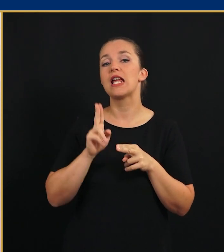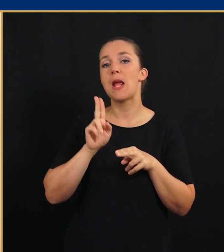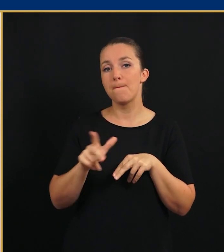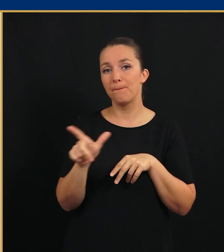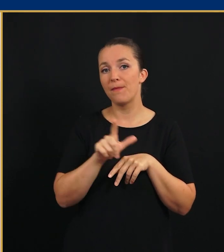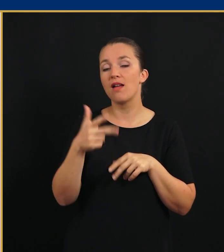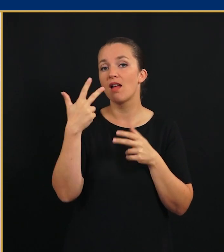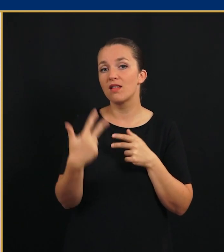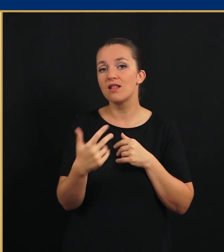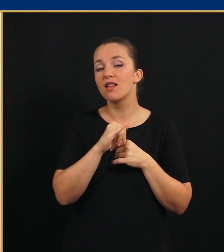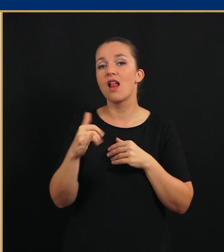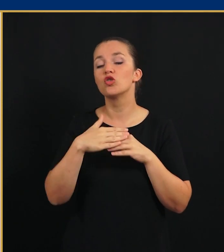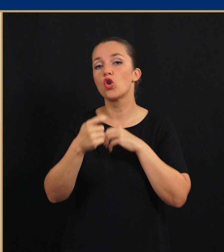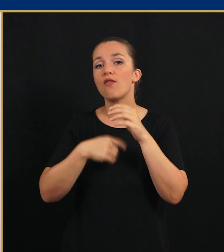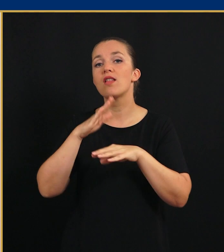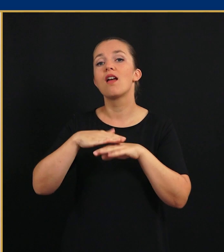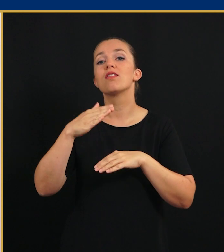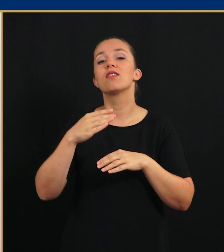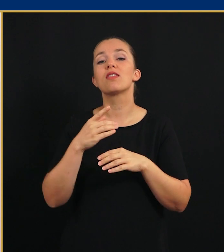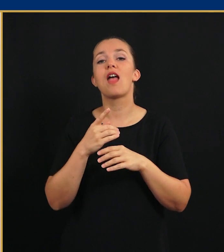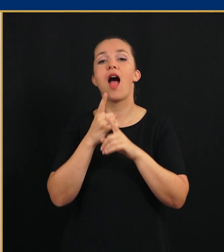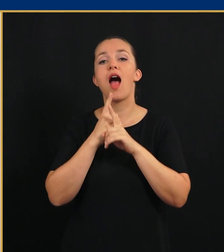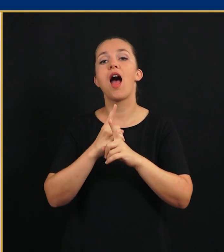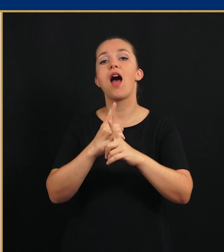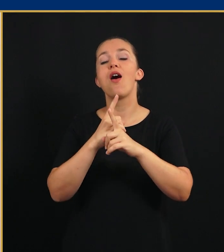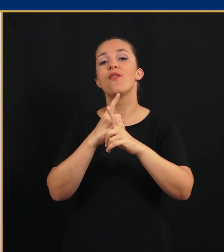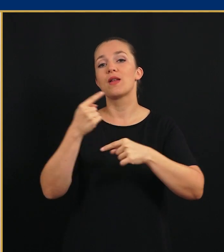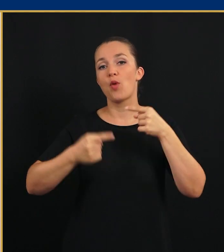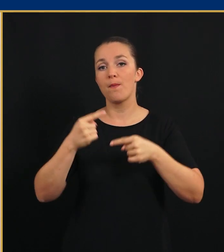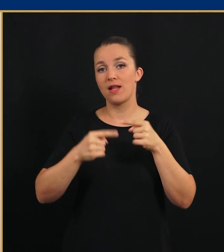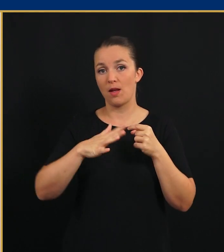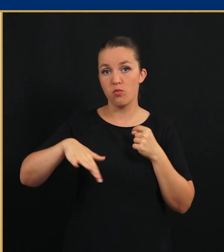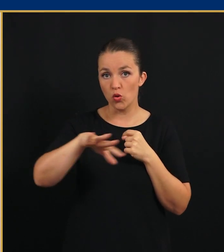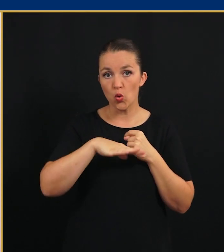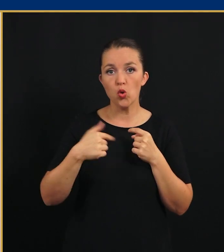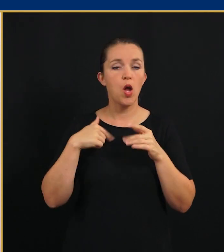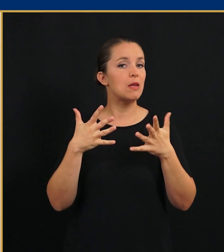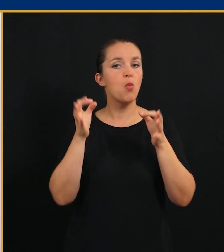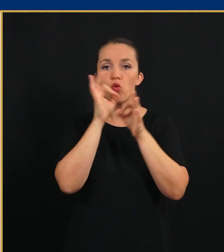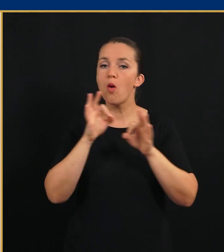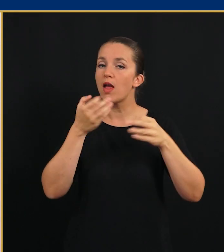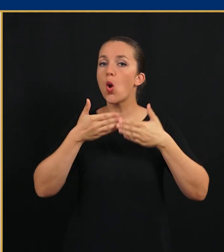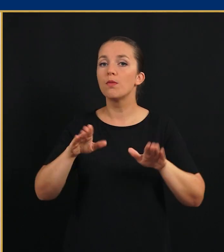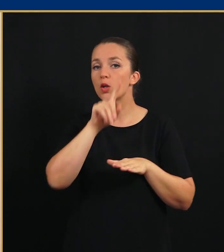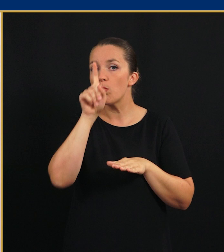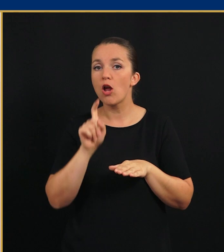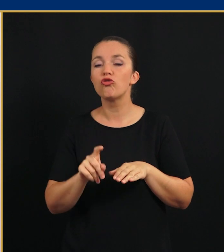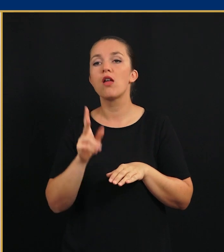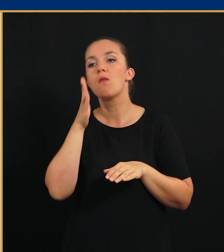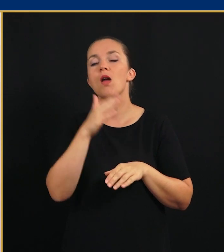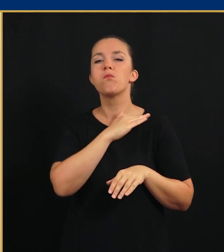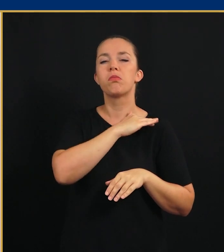naši državi imata 30 let sodelovanja na diplomatskem področju. Nimamo nobenih